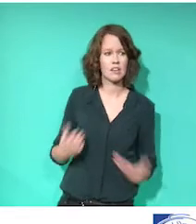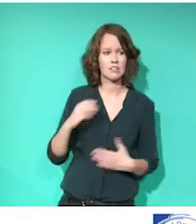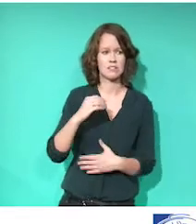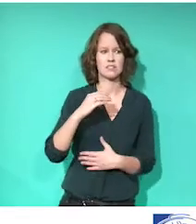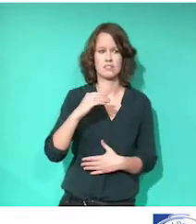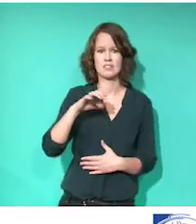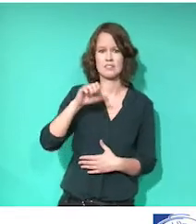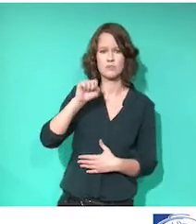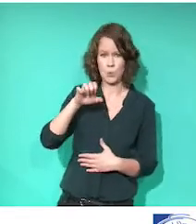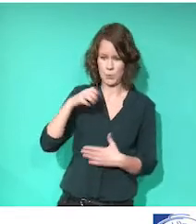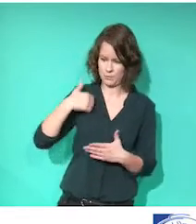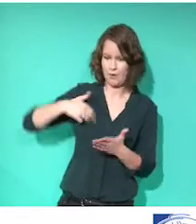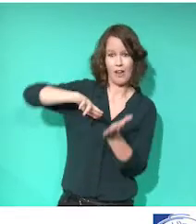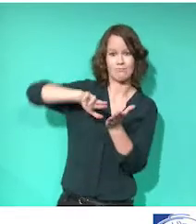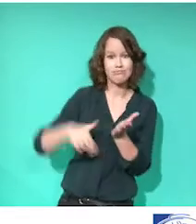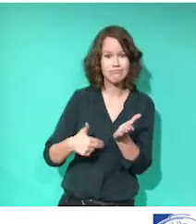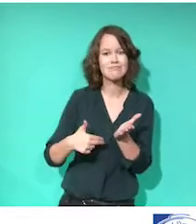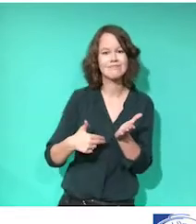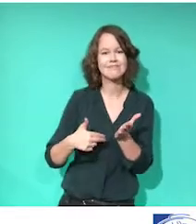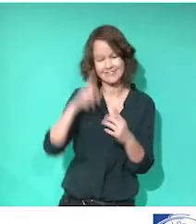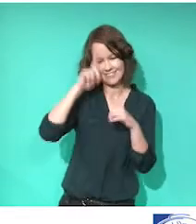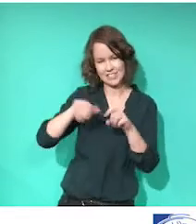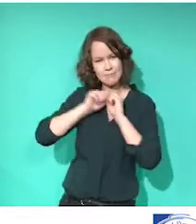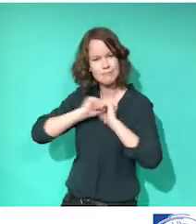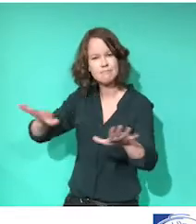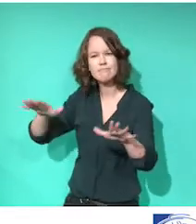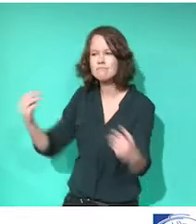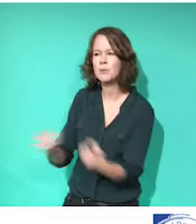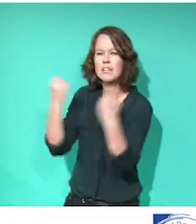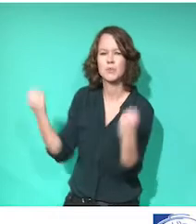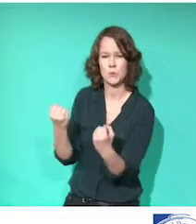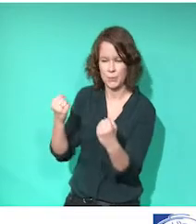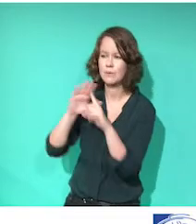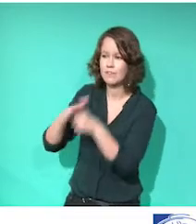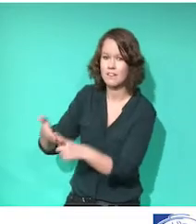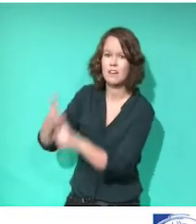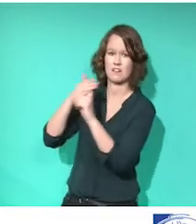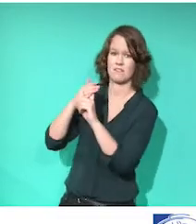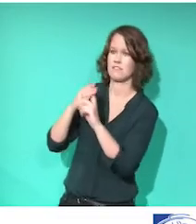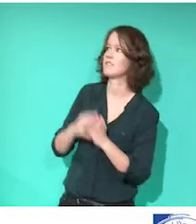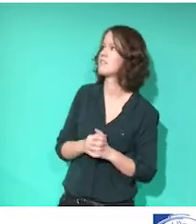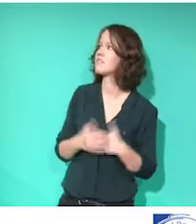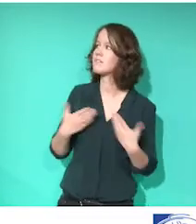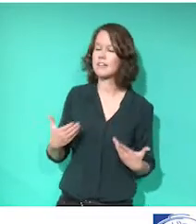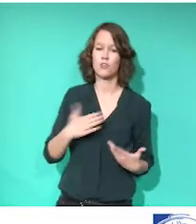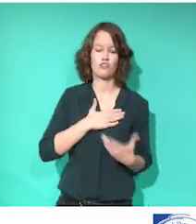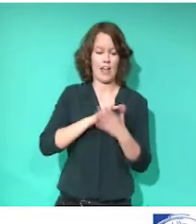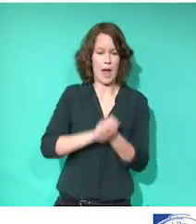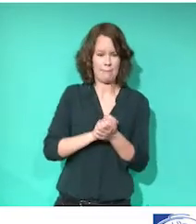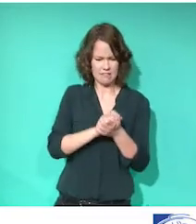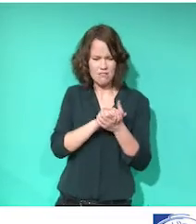environnemental signer la charte pour une communication non sexiste, chers amis, s'écrit i.e.s.